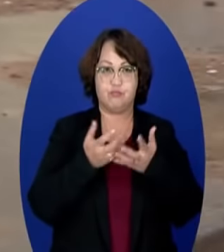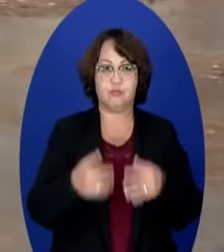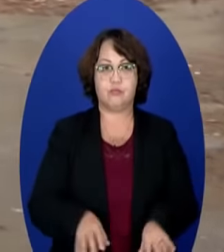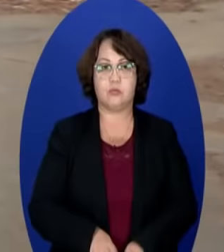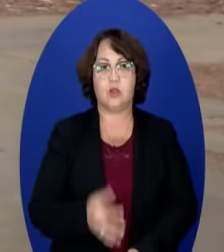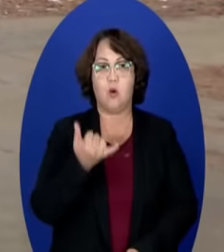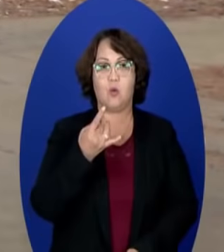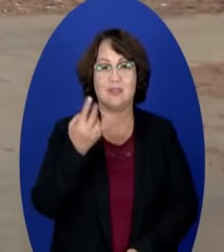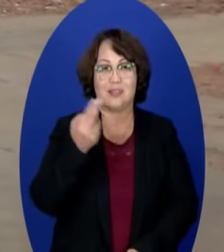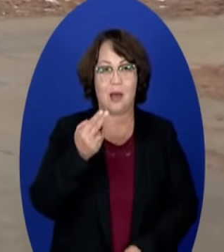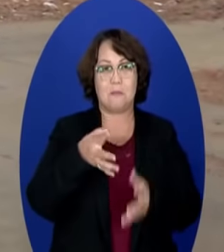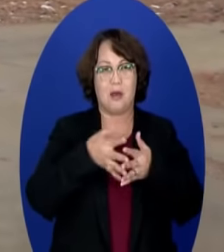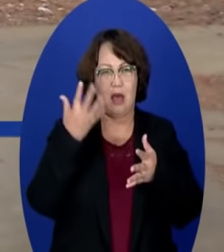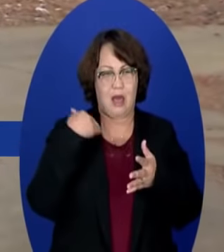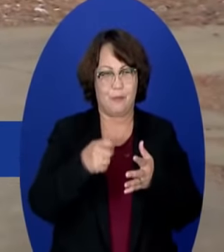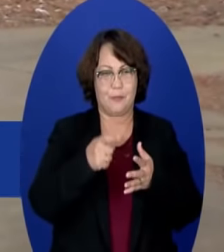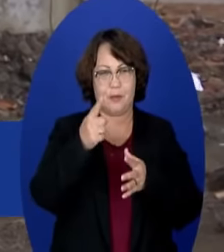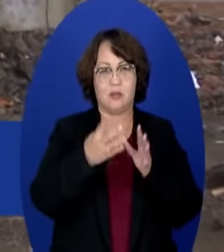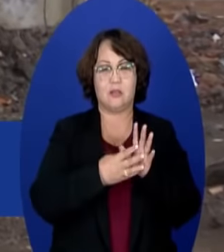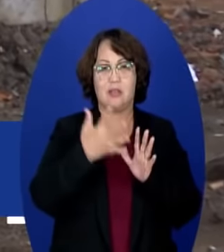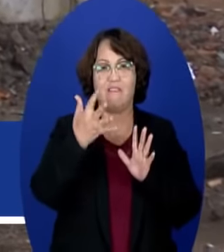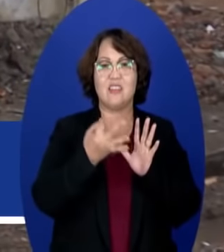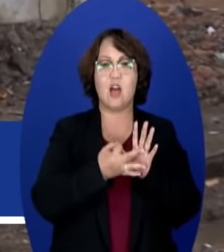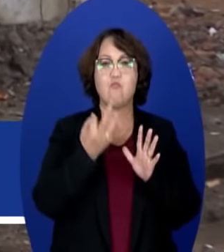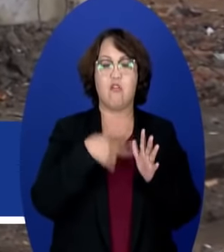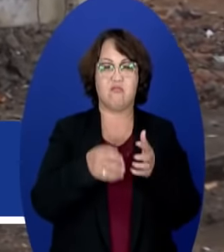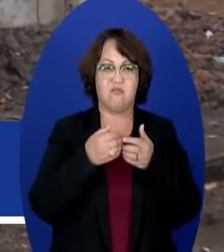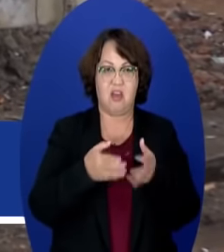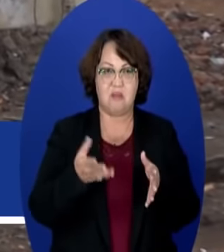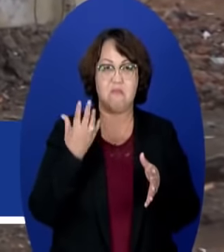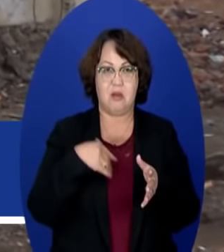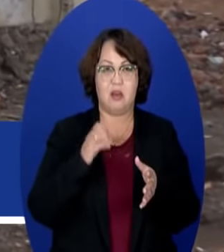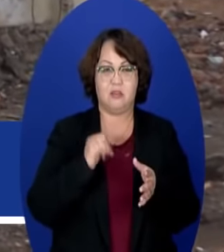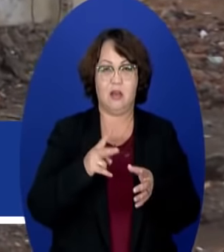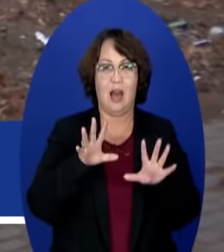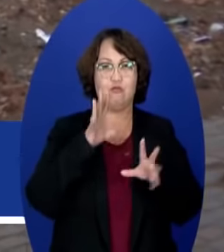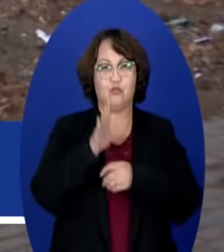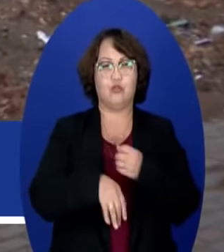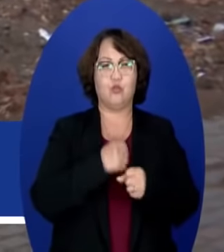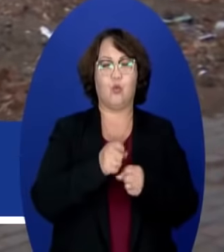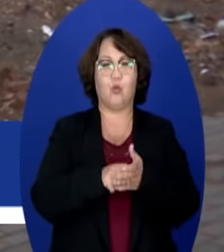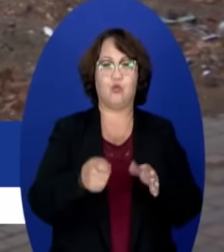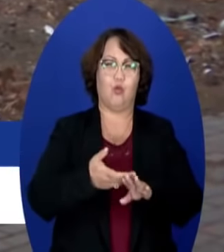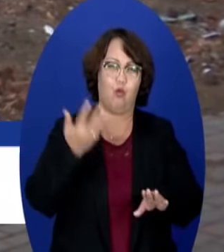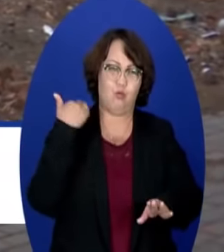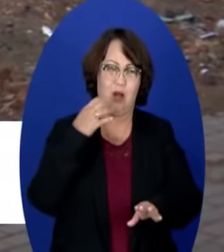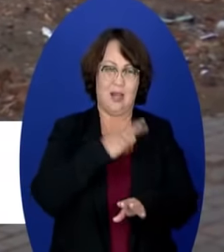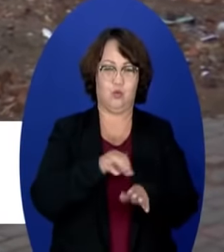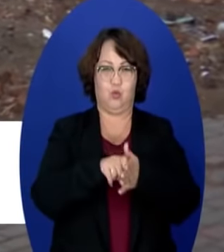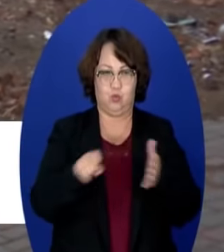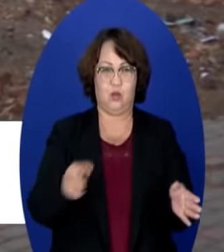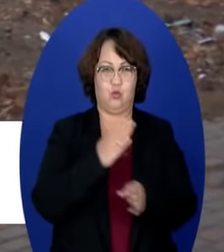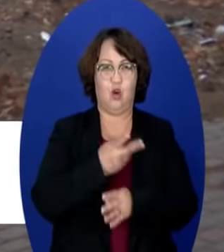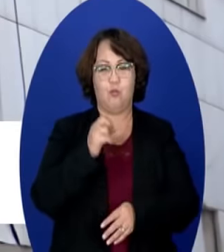Урт цагааны барилга 1958 онд ашиглалтанд оржээ. Барилгын ашиглалтын хугацаа 10 орчим жилийн өмнө дуусч 2009,